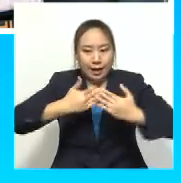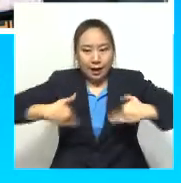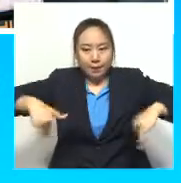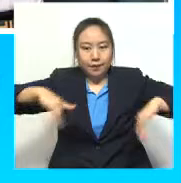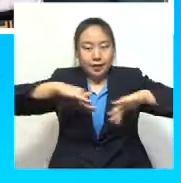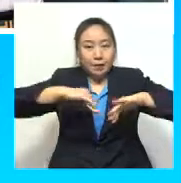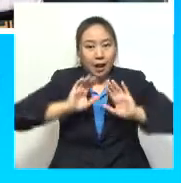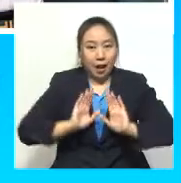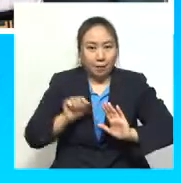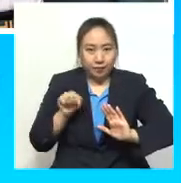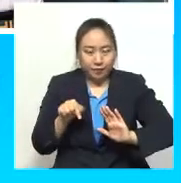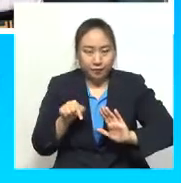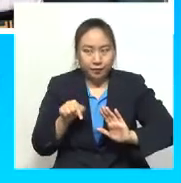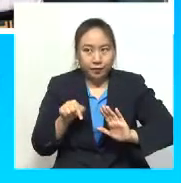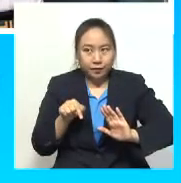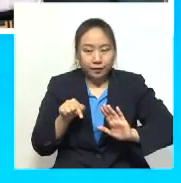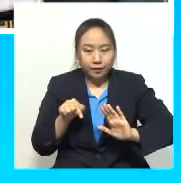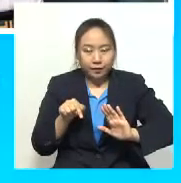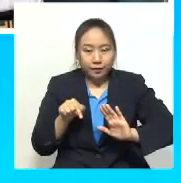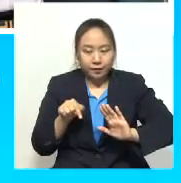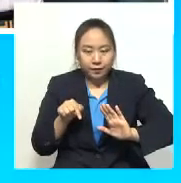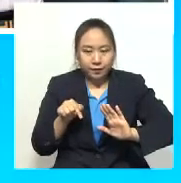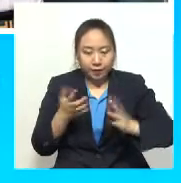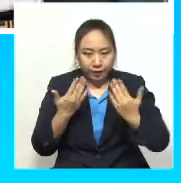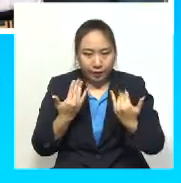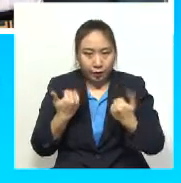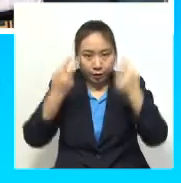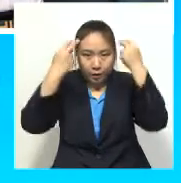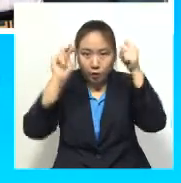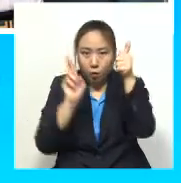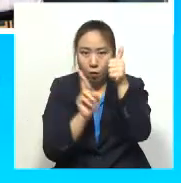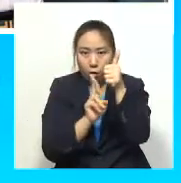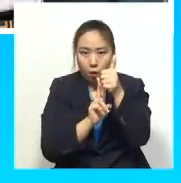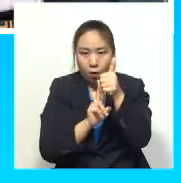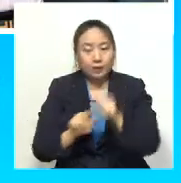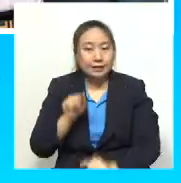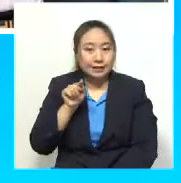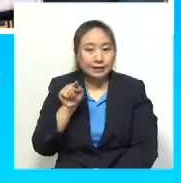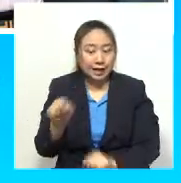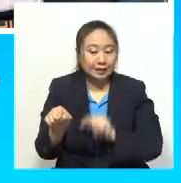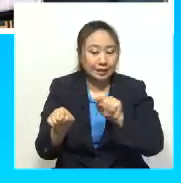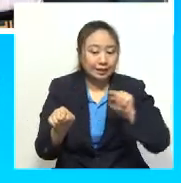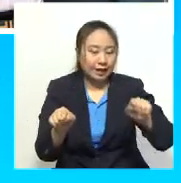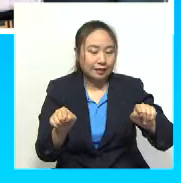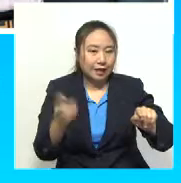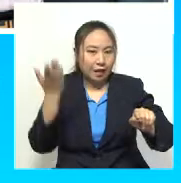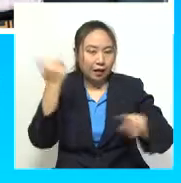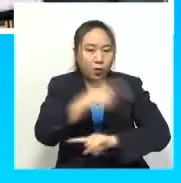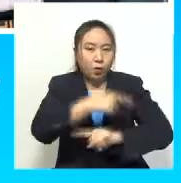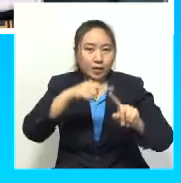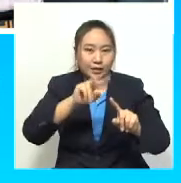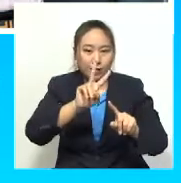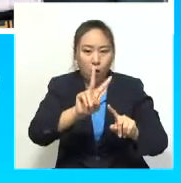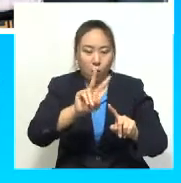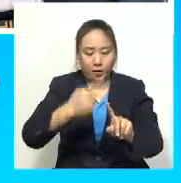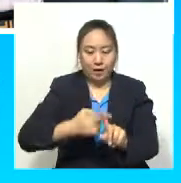ครับก็จากการที่ข้อสั่งการของท่านรองนายกรัฐมนตรีเศรษฐชัยสาริกัญญะตั้งแต่วันที่2สิง